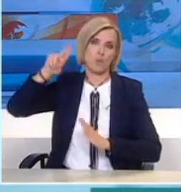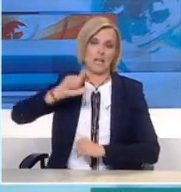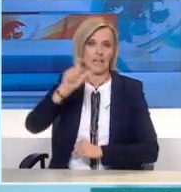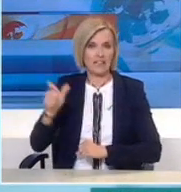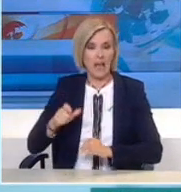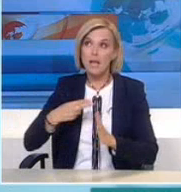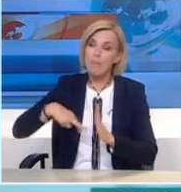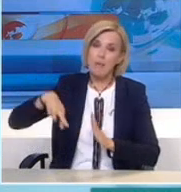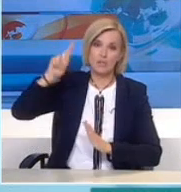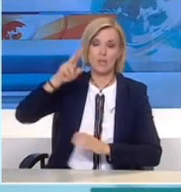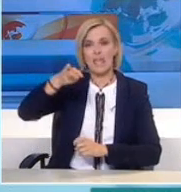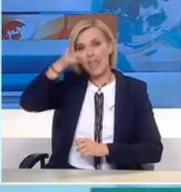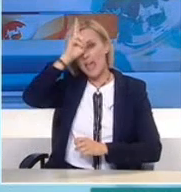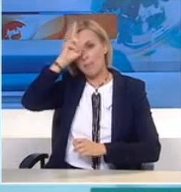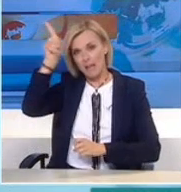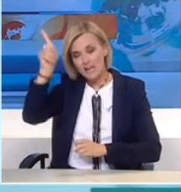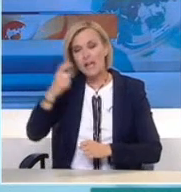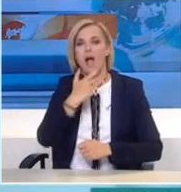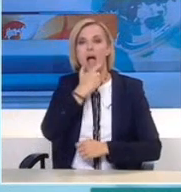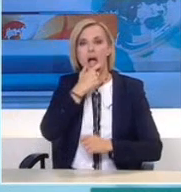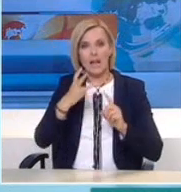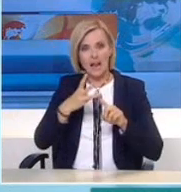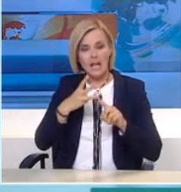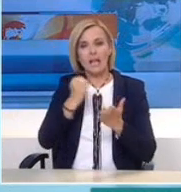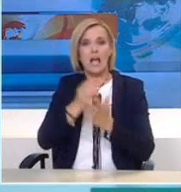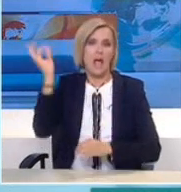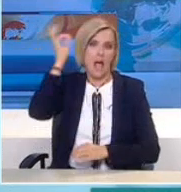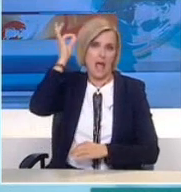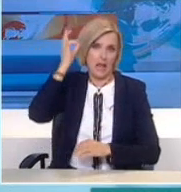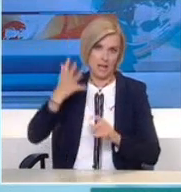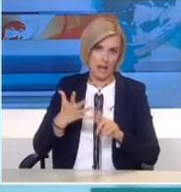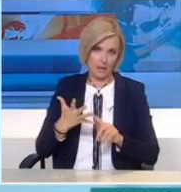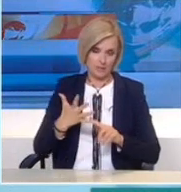Ιταλία, την Γερμανία, το Ηνωμένο Βασίλειο και την Γαλλία.